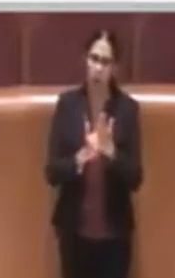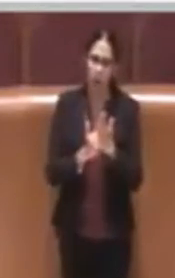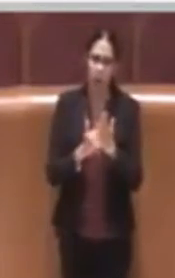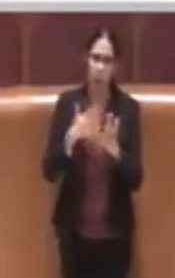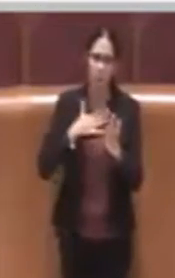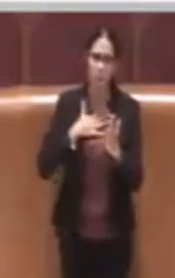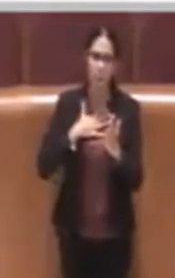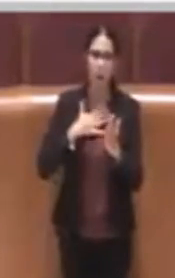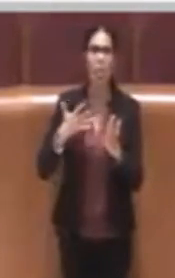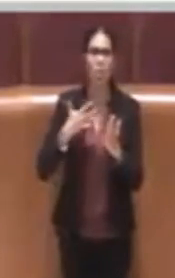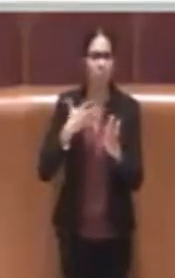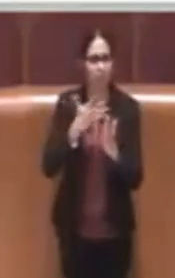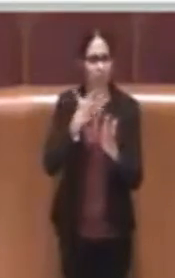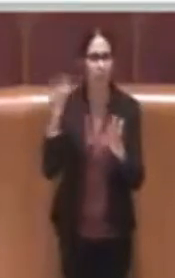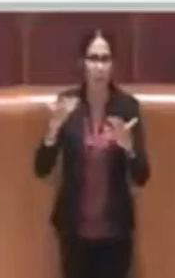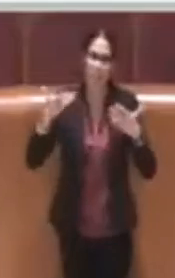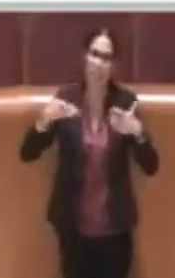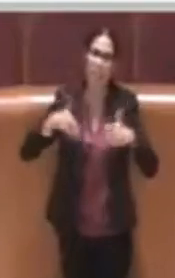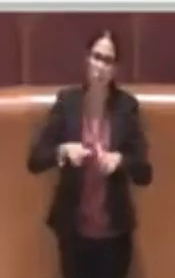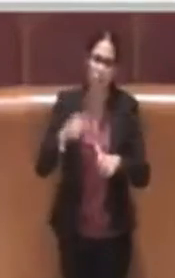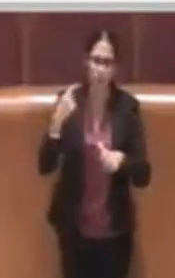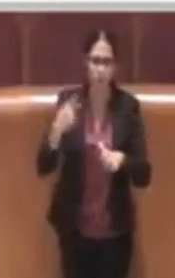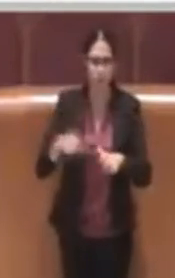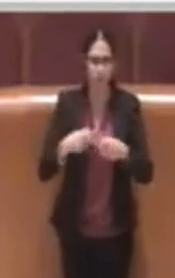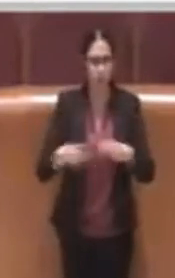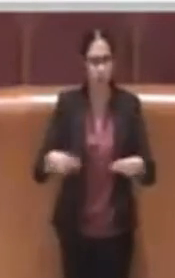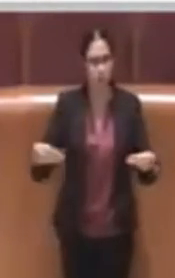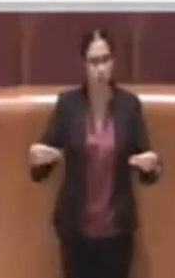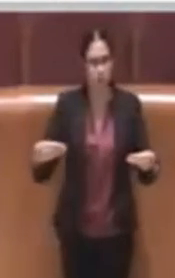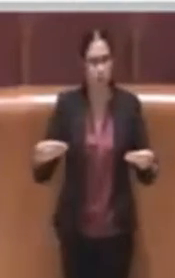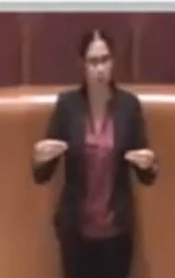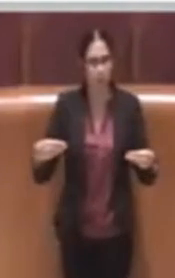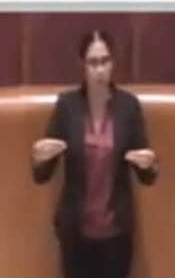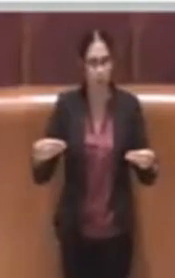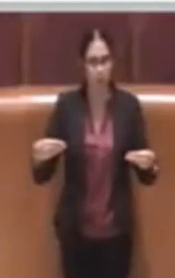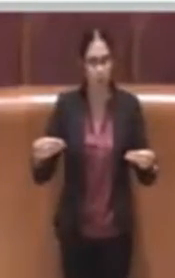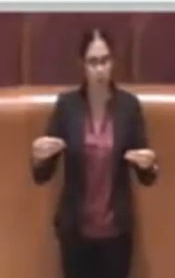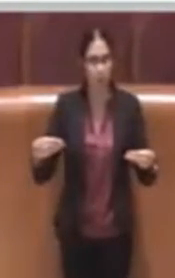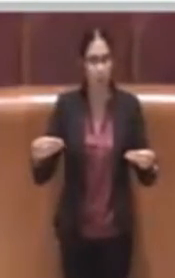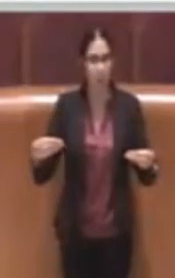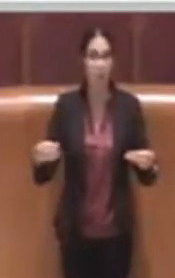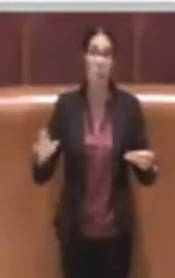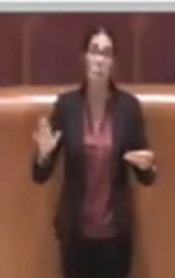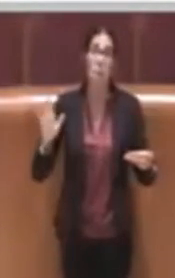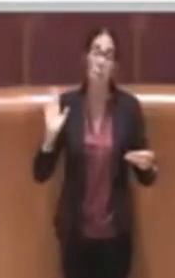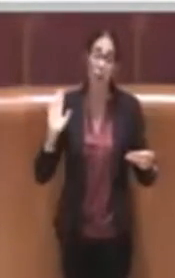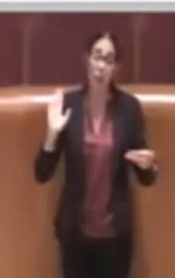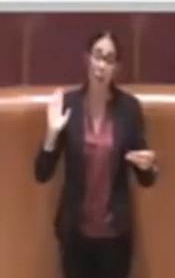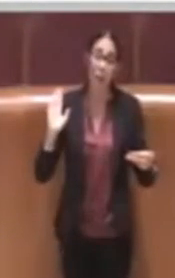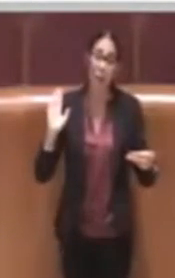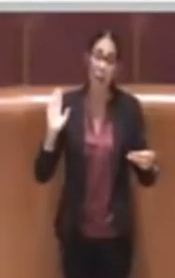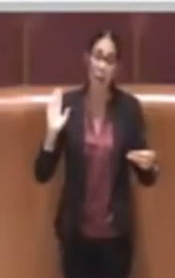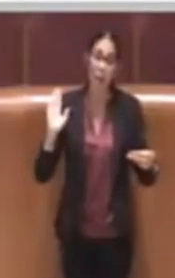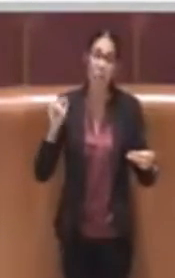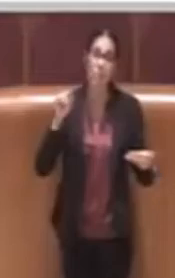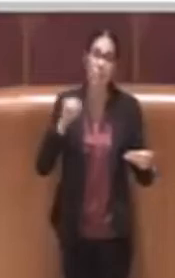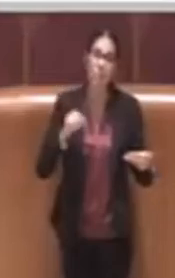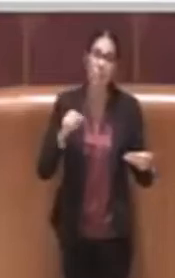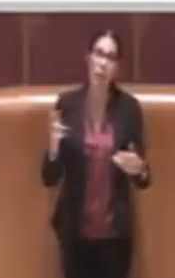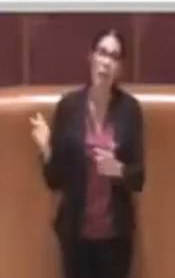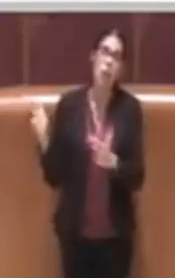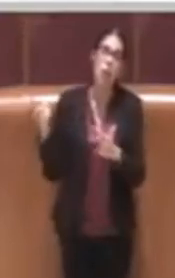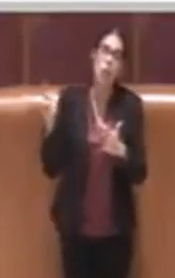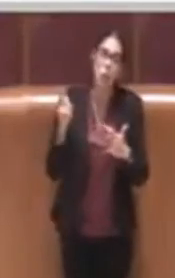la riduzione di questi strumenti, la restrizione di questi strumenti, ma che sta subendo decisioni